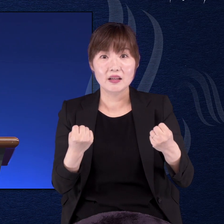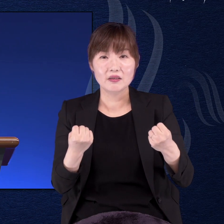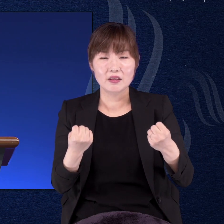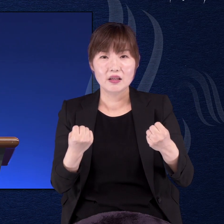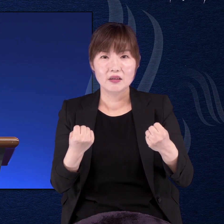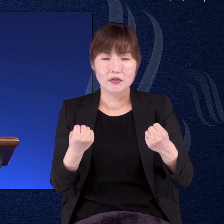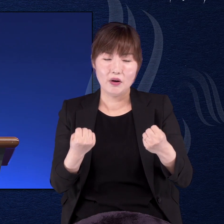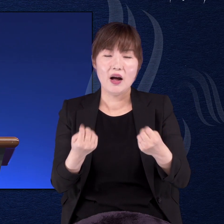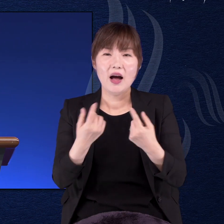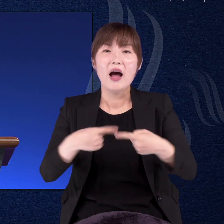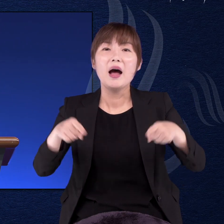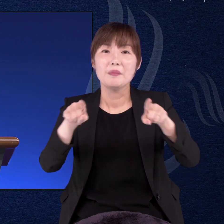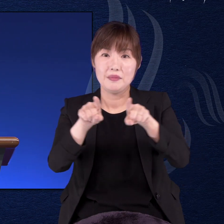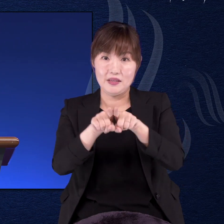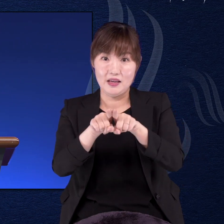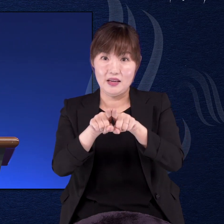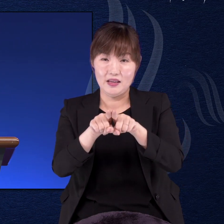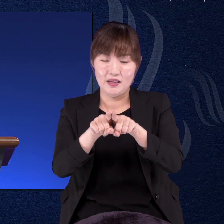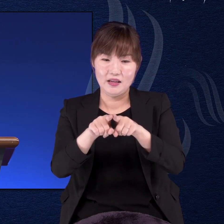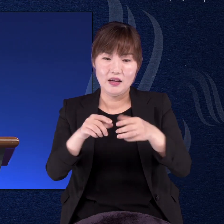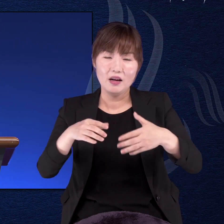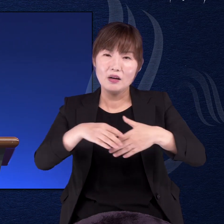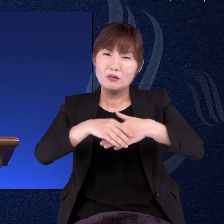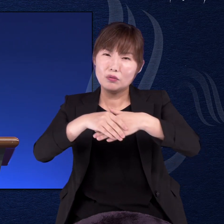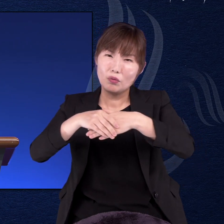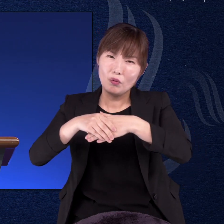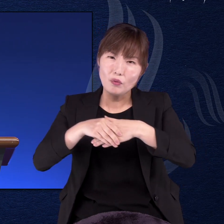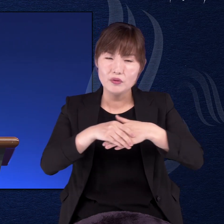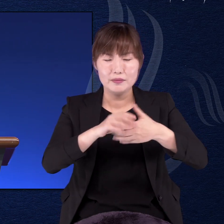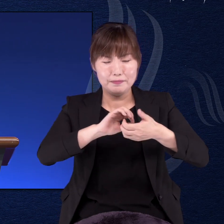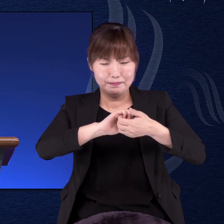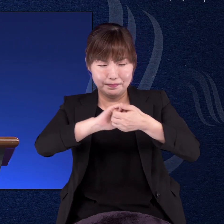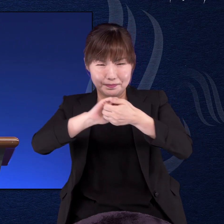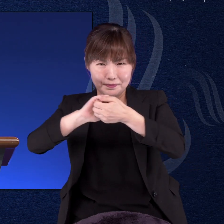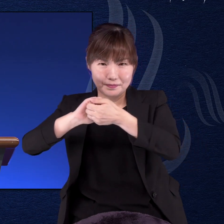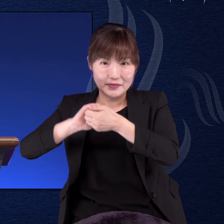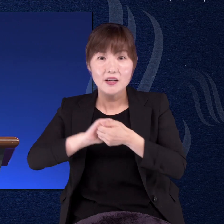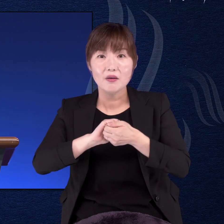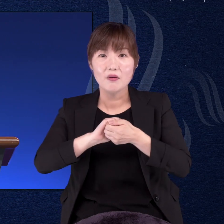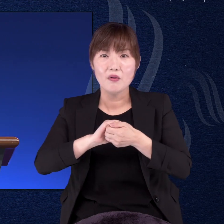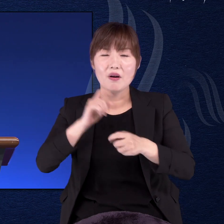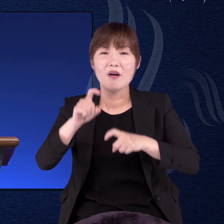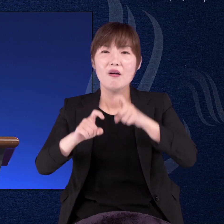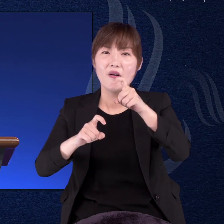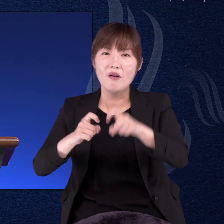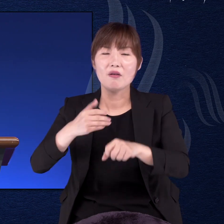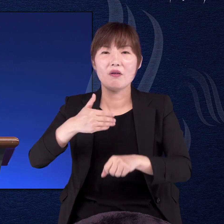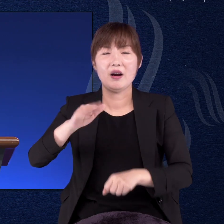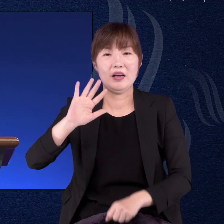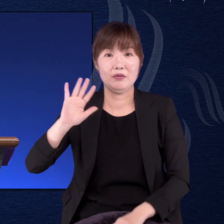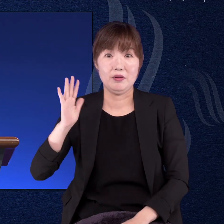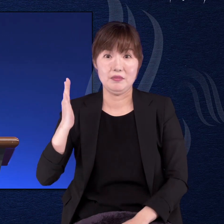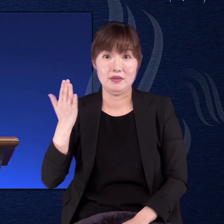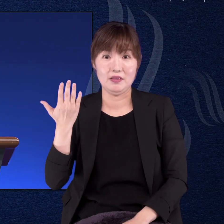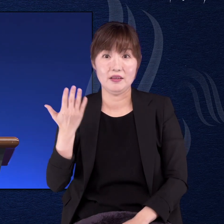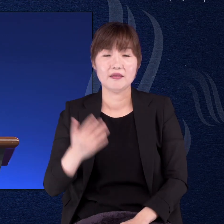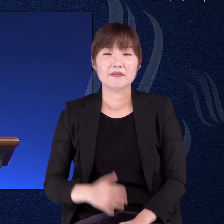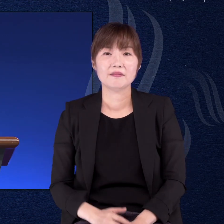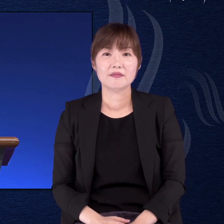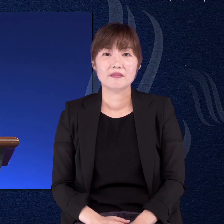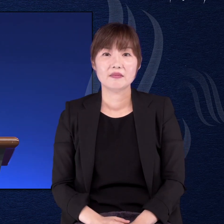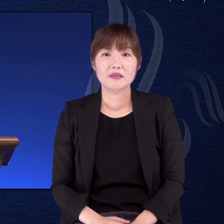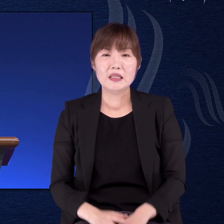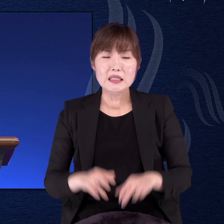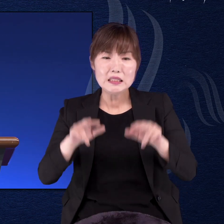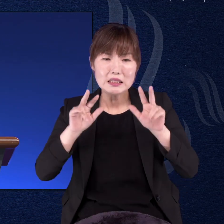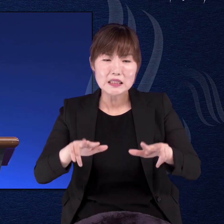단순히 돕고자가 아니라, 단순히 먹고 살게 하기 위해서가 아니라, 하나님과 함께할 지금 이 삶은 진짜 힘들고